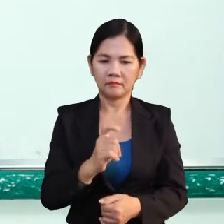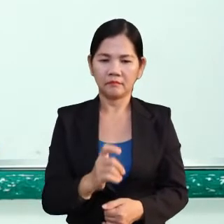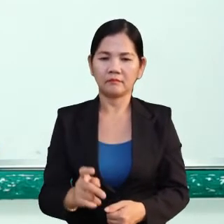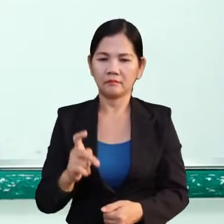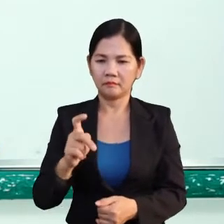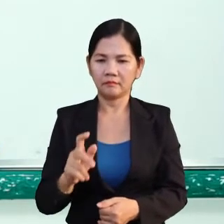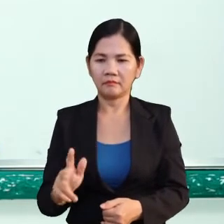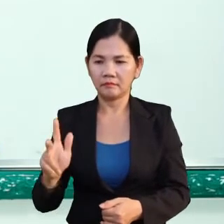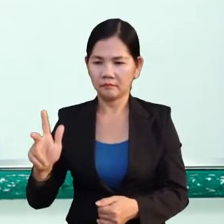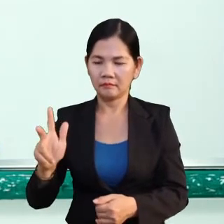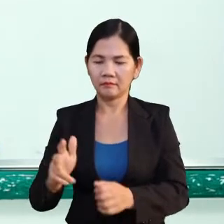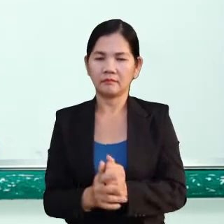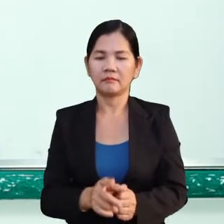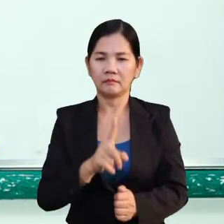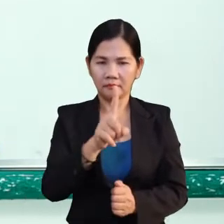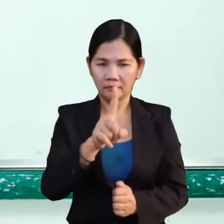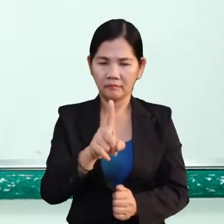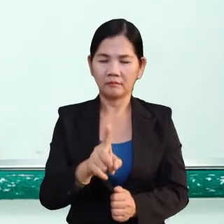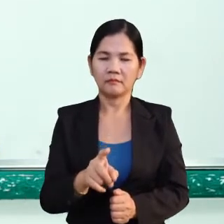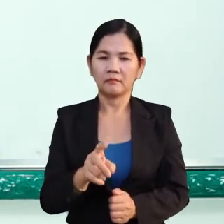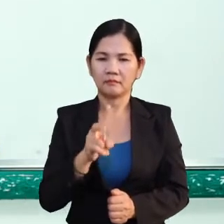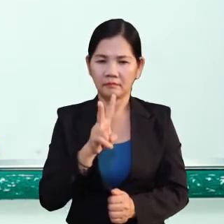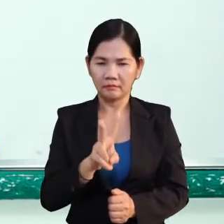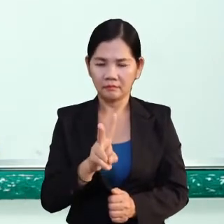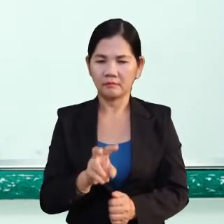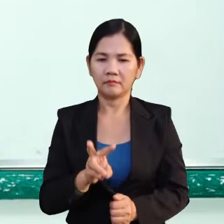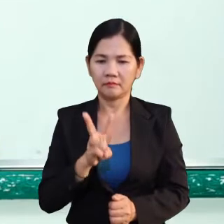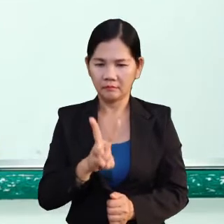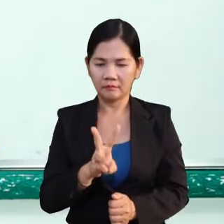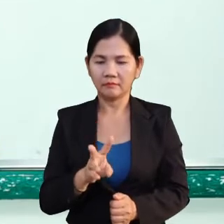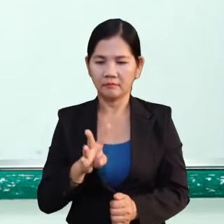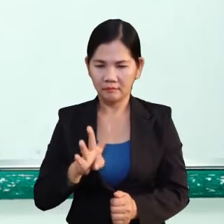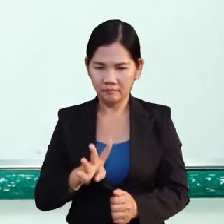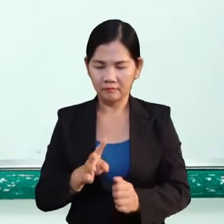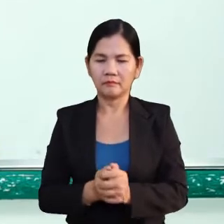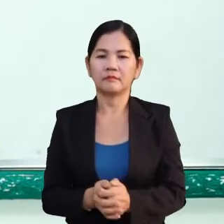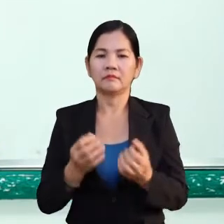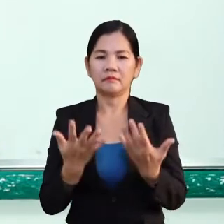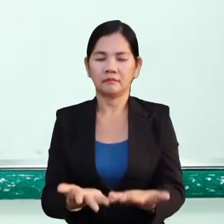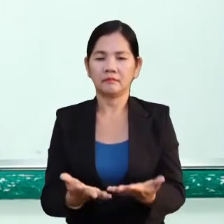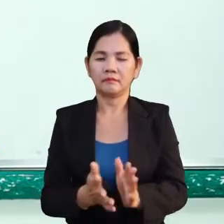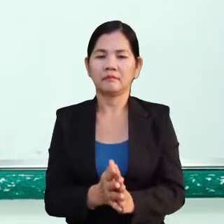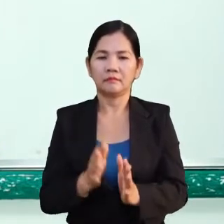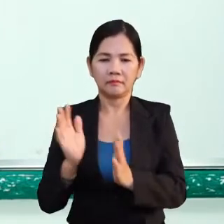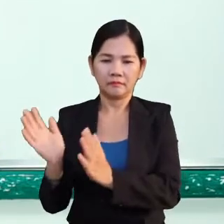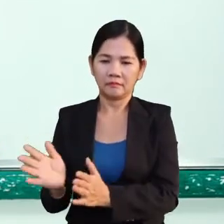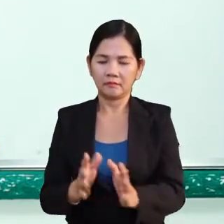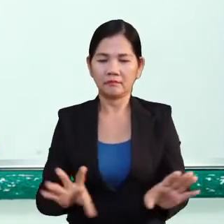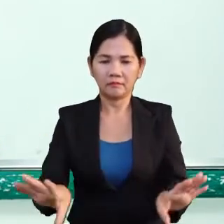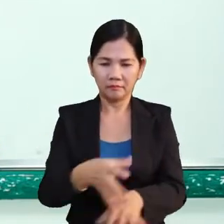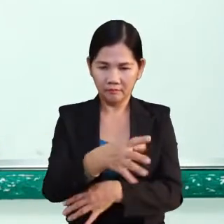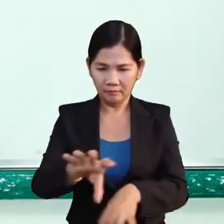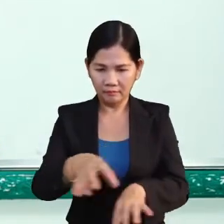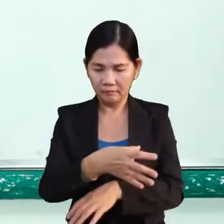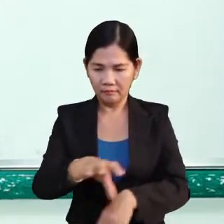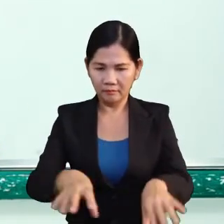គឺលេខ1ចាកលេខប៉ុន្មានខលេខប៉ុន្មានកលេខប៉ុន្មានទៅតាមសកម្មភាពចា